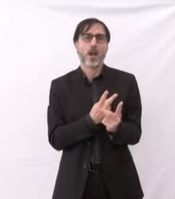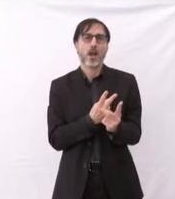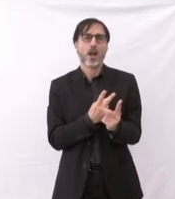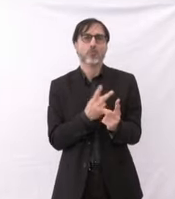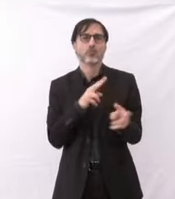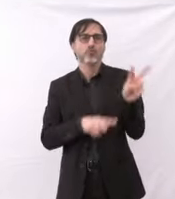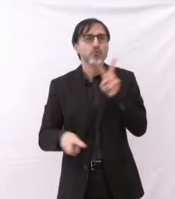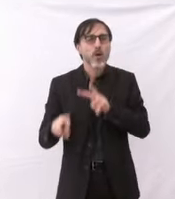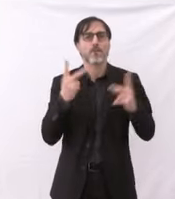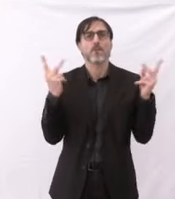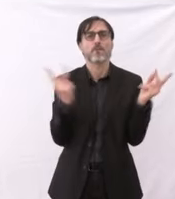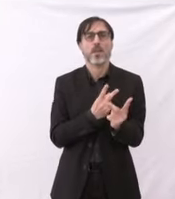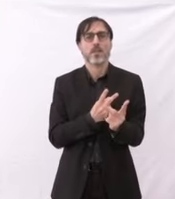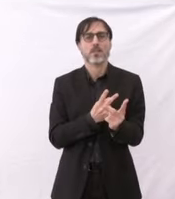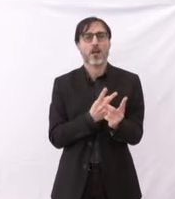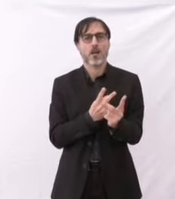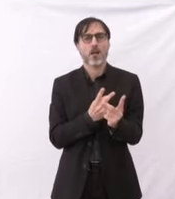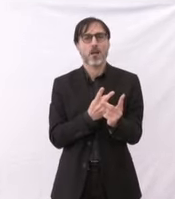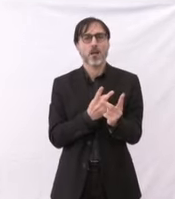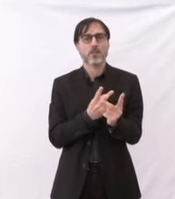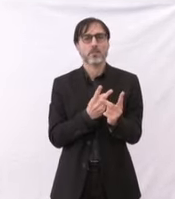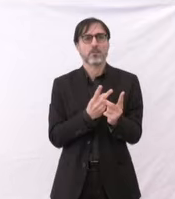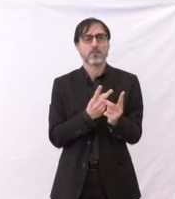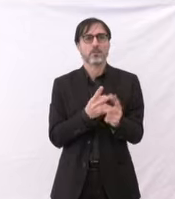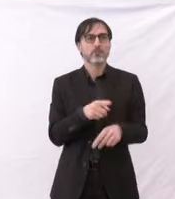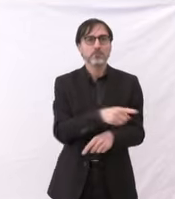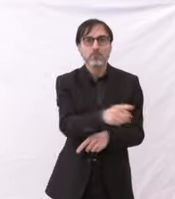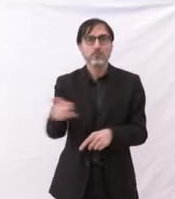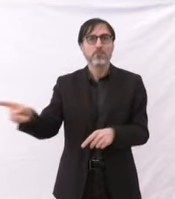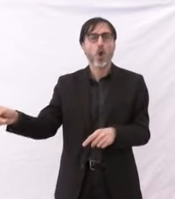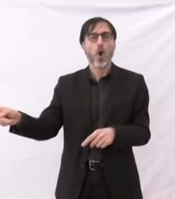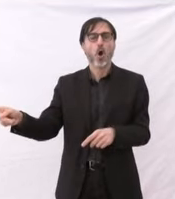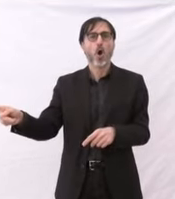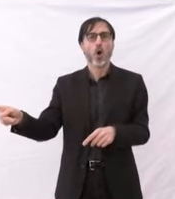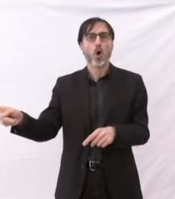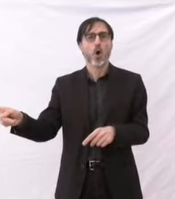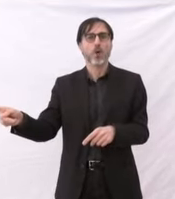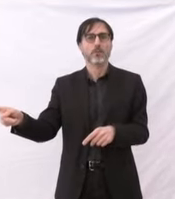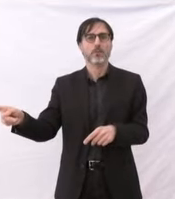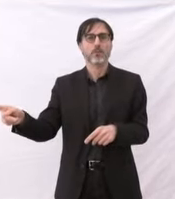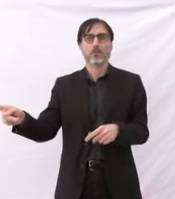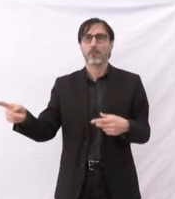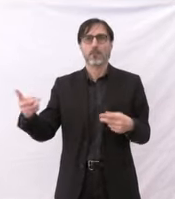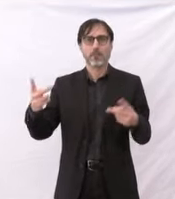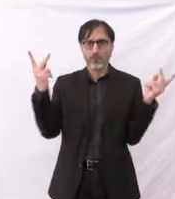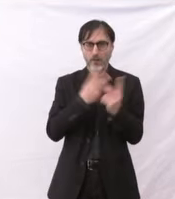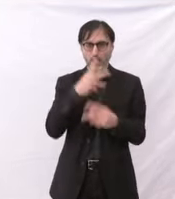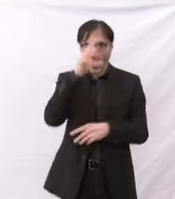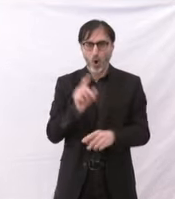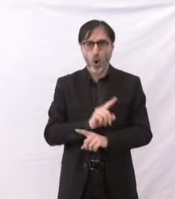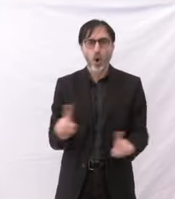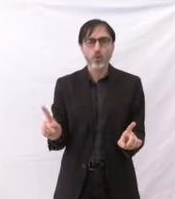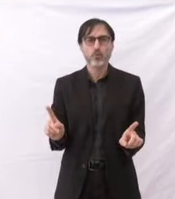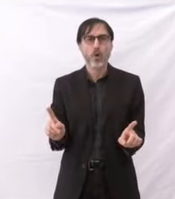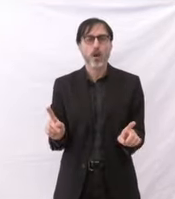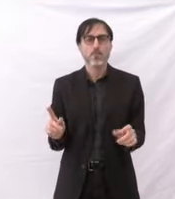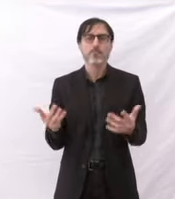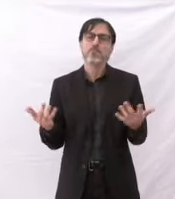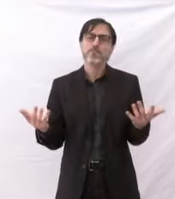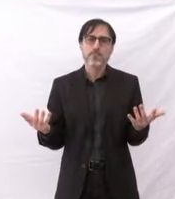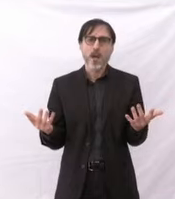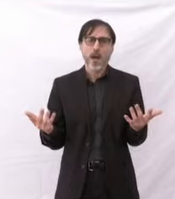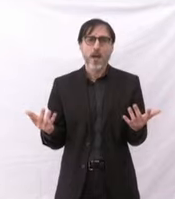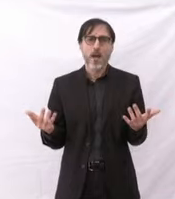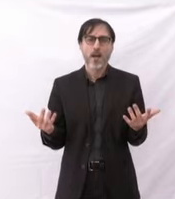La verità. Loro non la conosciamo, la verità, ma quello che